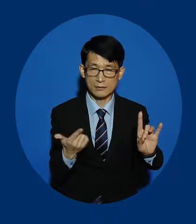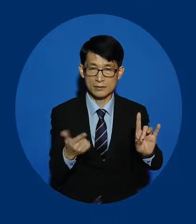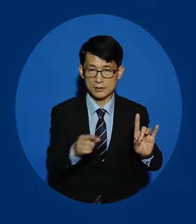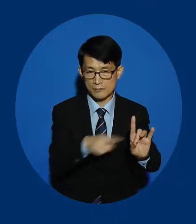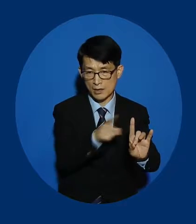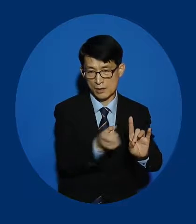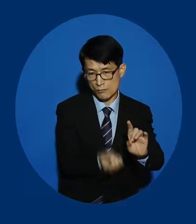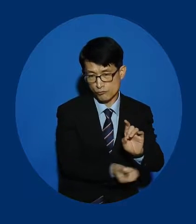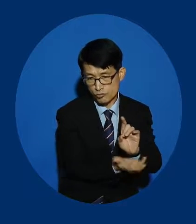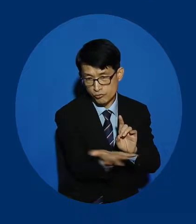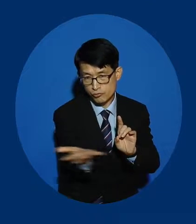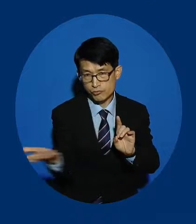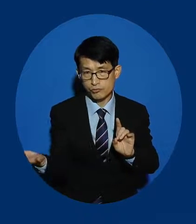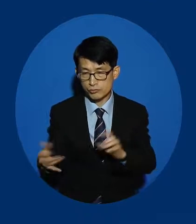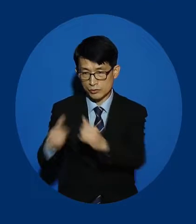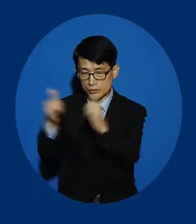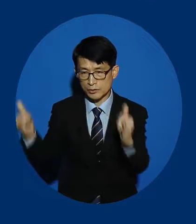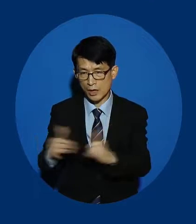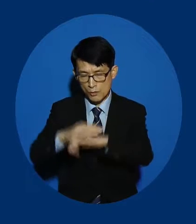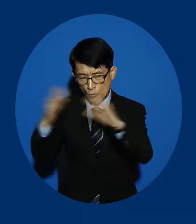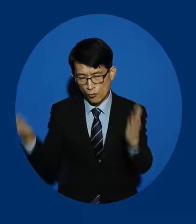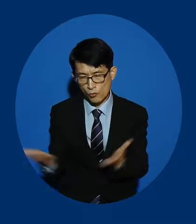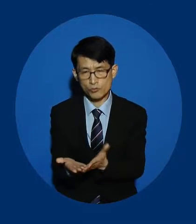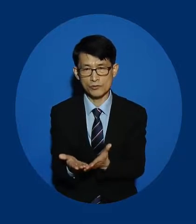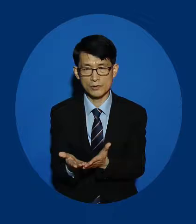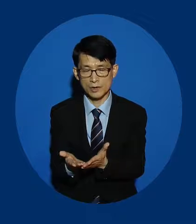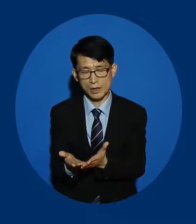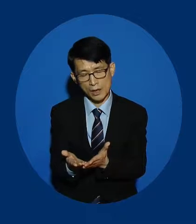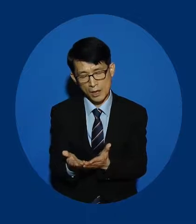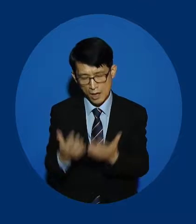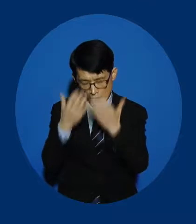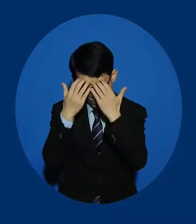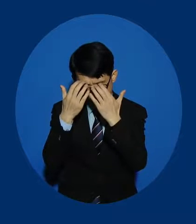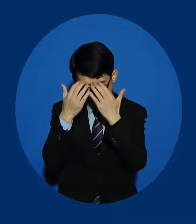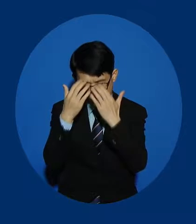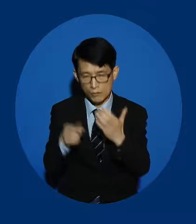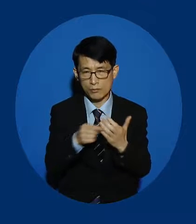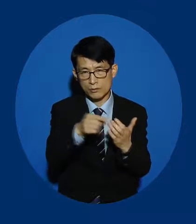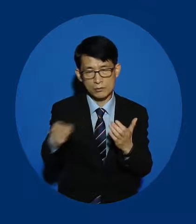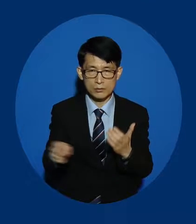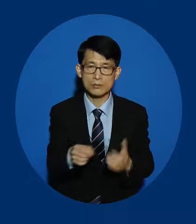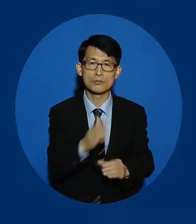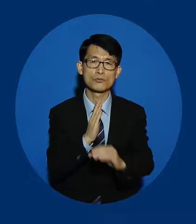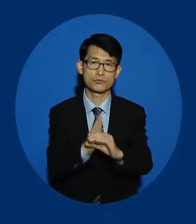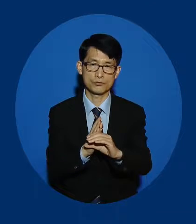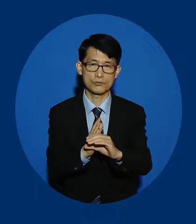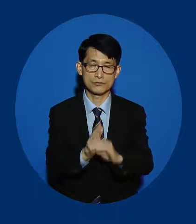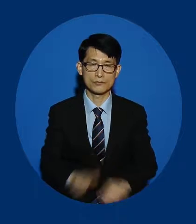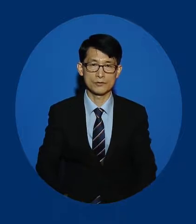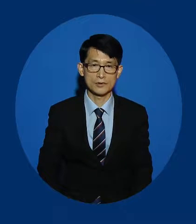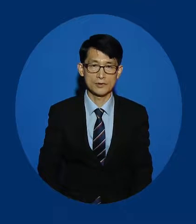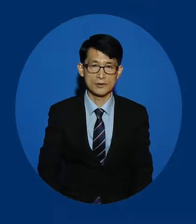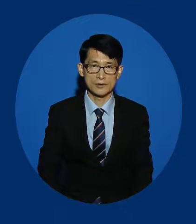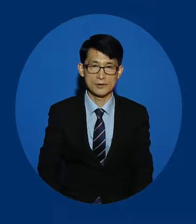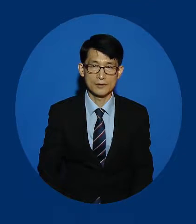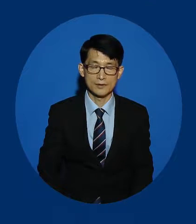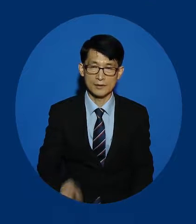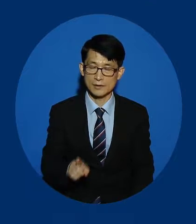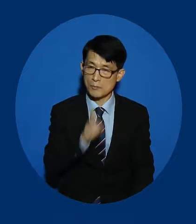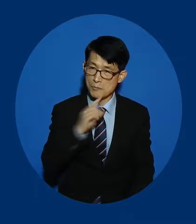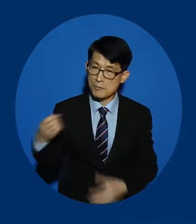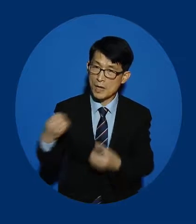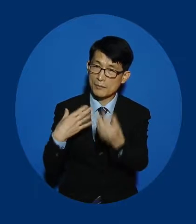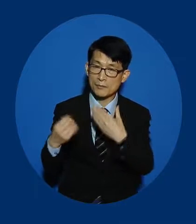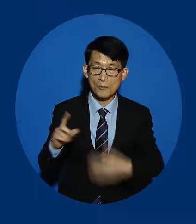사회 가치관을 굉장히 흔들어 놓고 있습니다. 그래서 삶의 방식도 많이 흔들어 놓고 있고, 개중간에 이런 얘기들을 많이